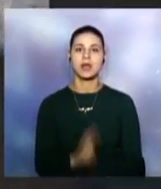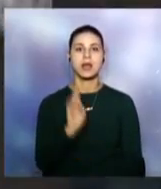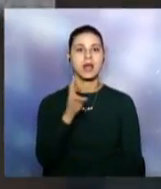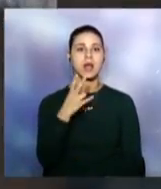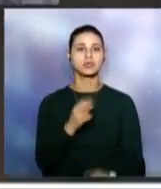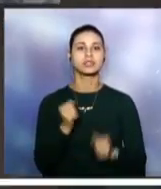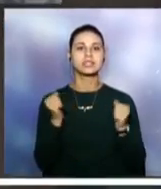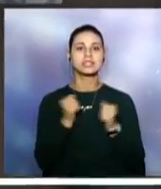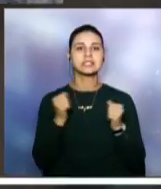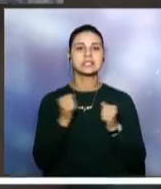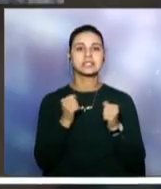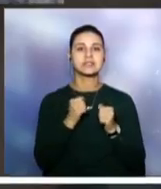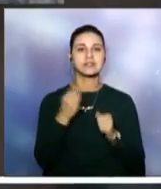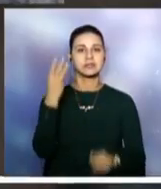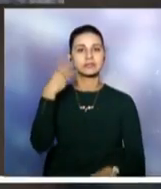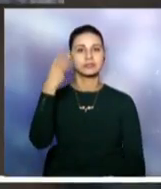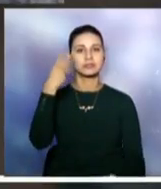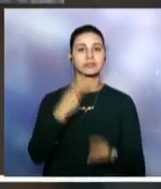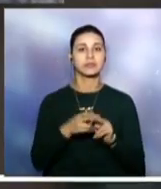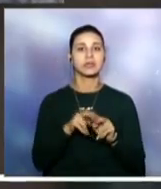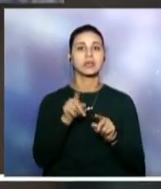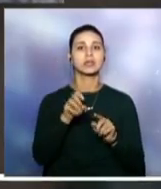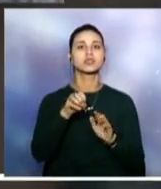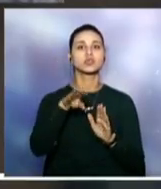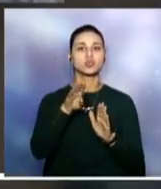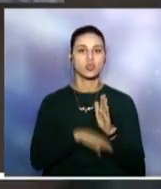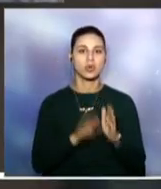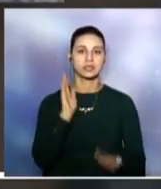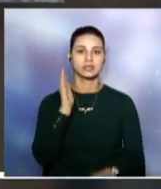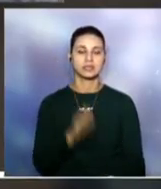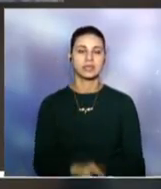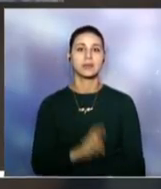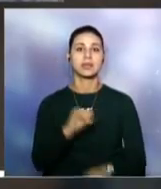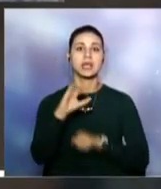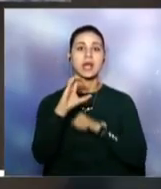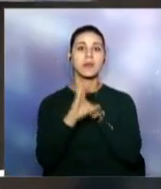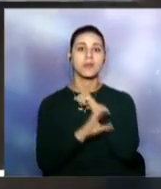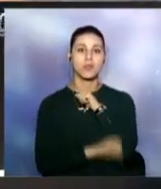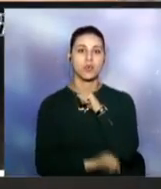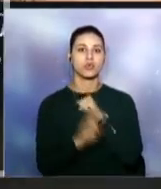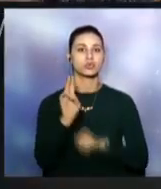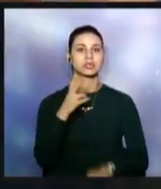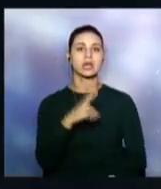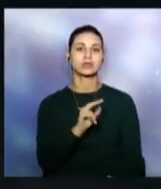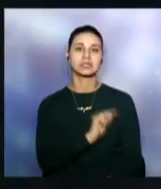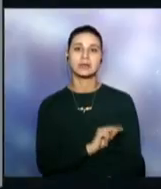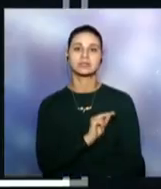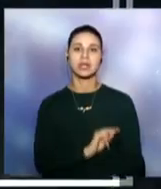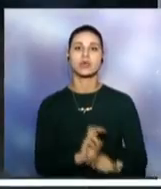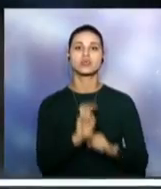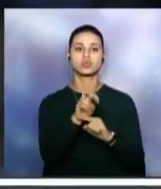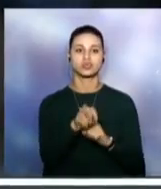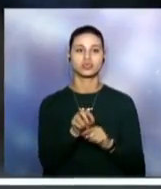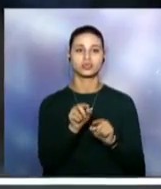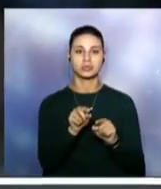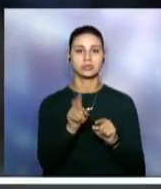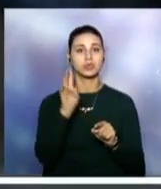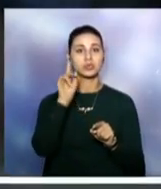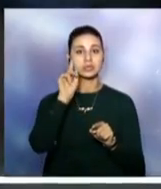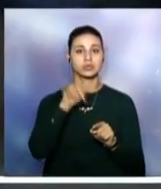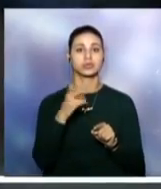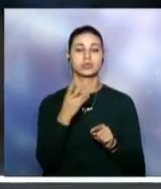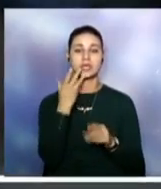ცივი შხაპი, ეს მდგომარეობას კიდევ უფრო დაამძიმებს. და ბოლოს, მოწახვალთ სამსახურში, გაითვალისწინეთ